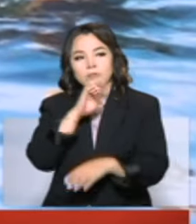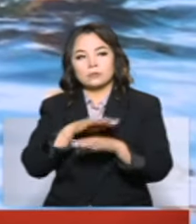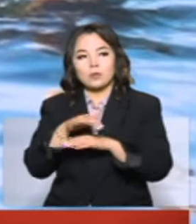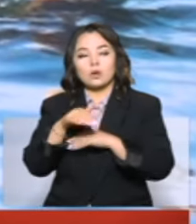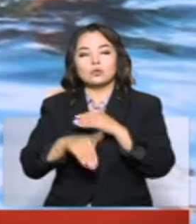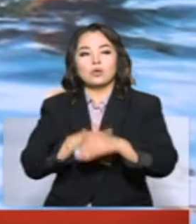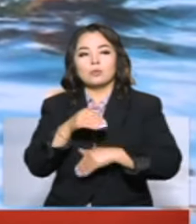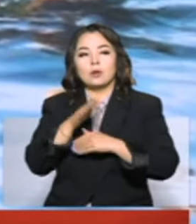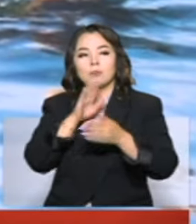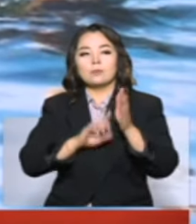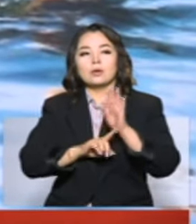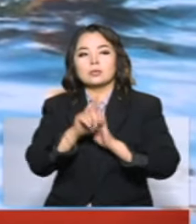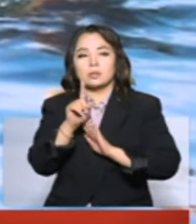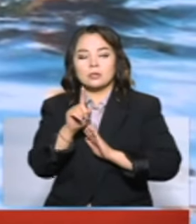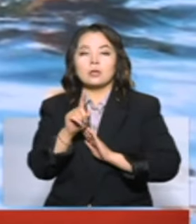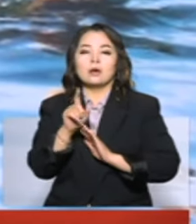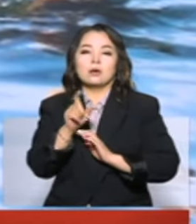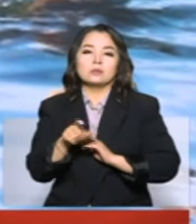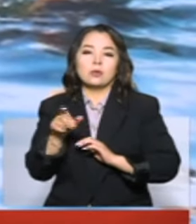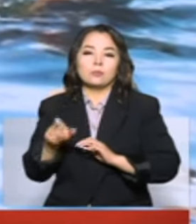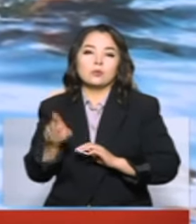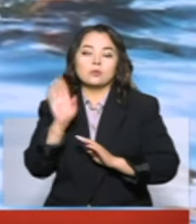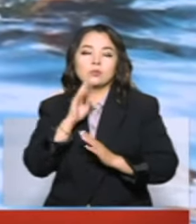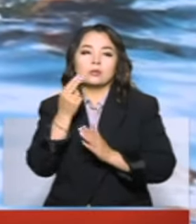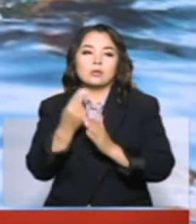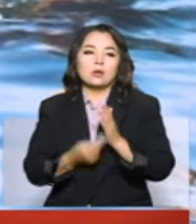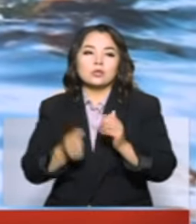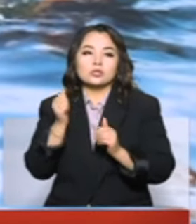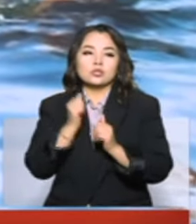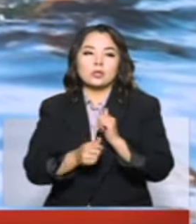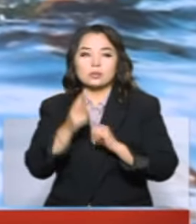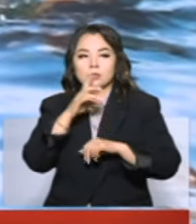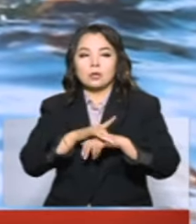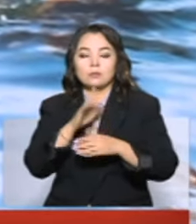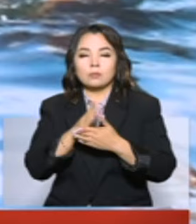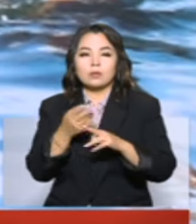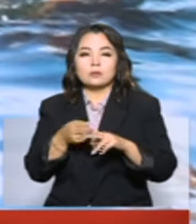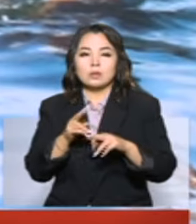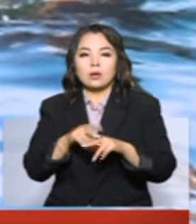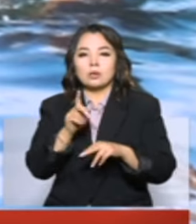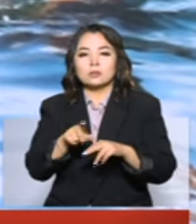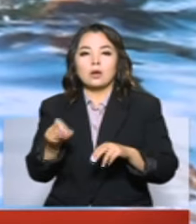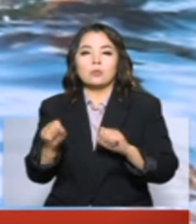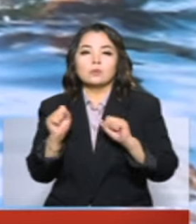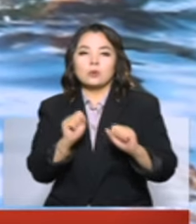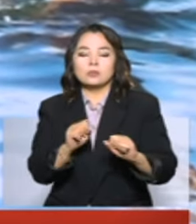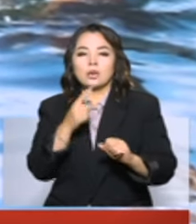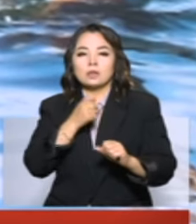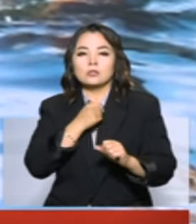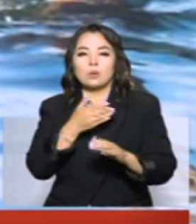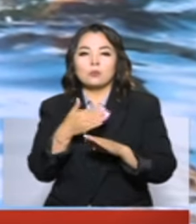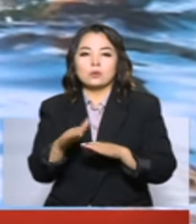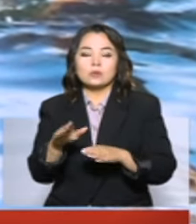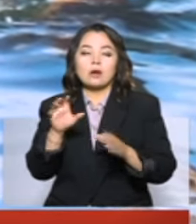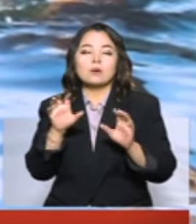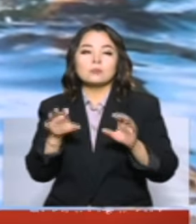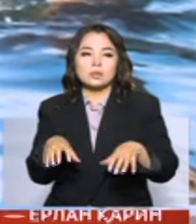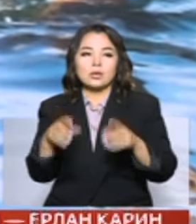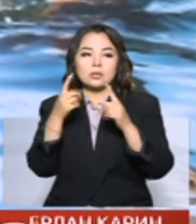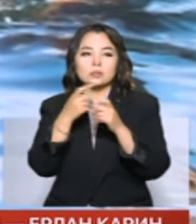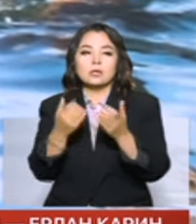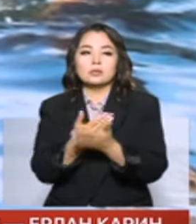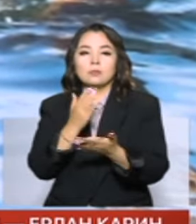Елімізде шомылу маусымы басталғалы адамдардың суға кету дерегі жиілеген. Бұл туралы Азаматтық қорғаныс және әскери бөлімдер комитетінің өкілдері